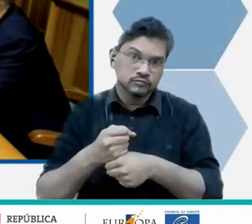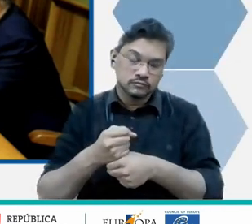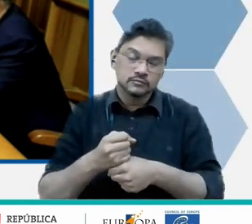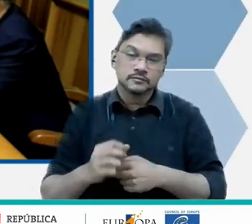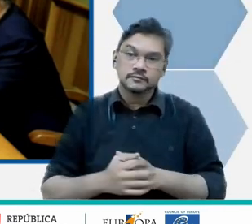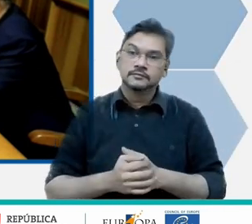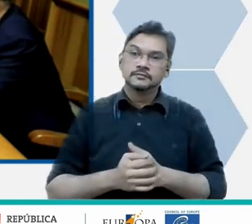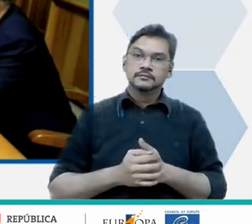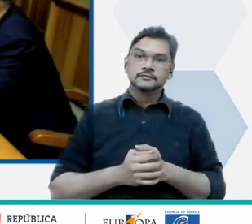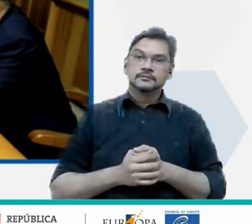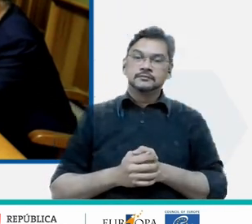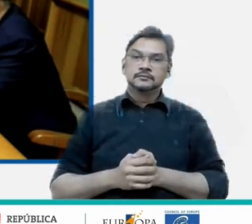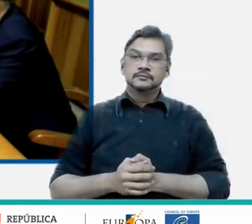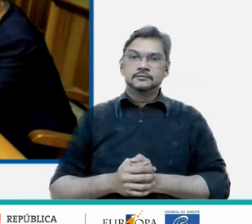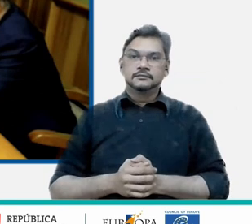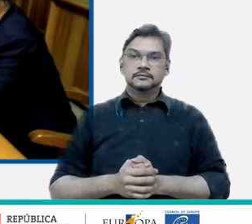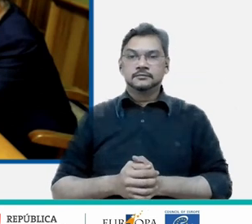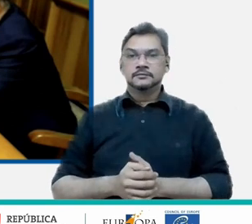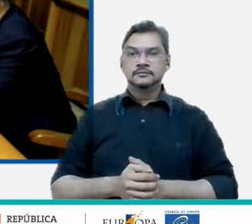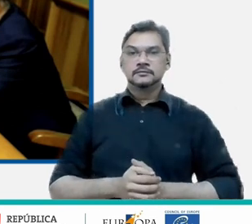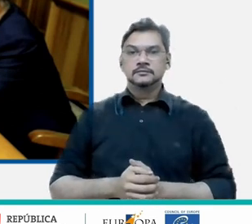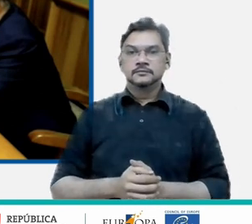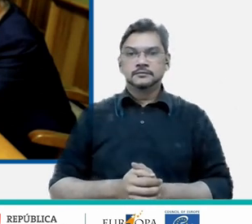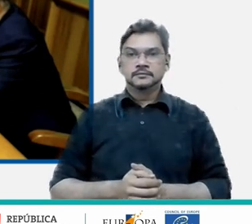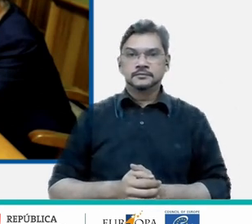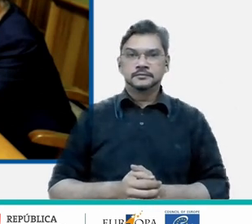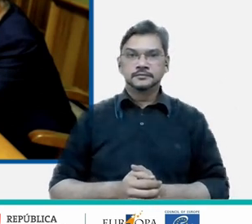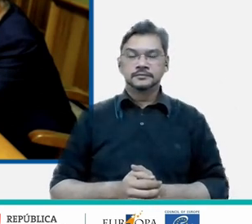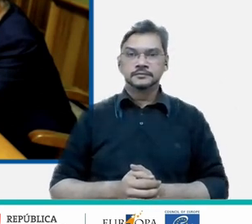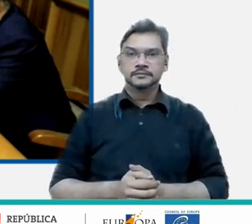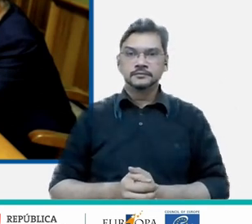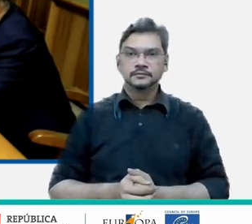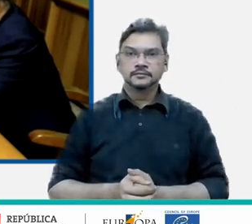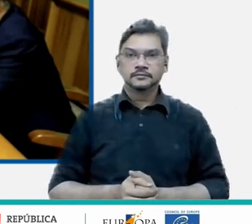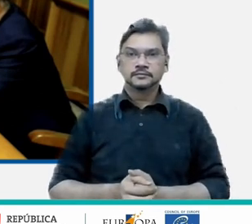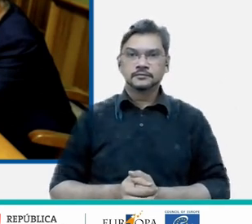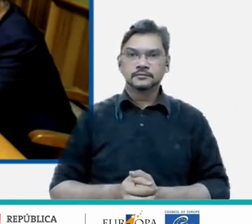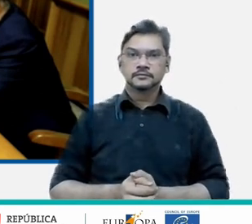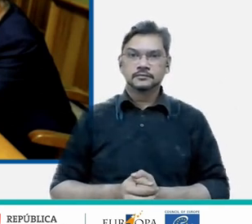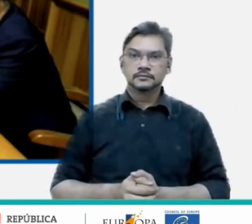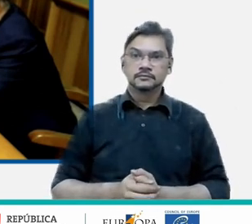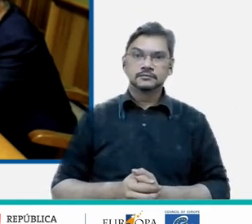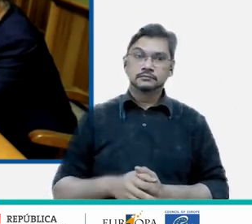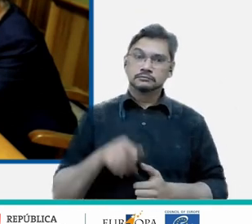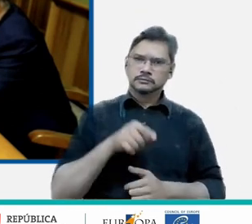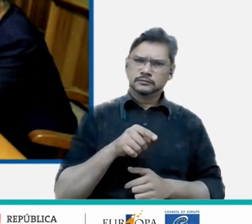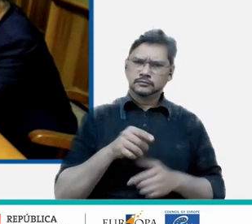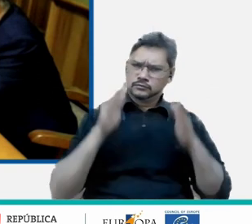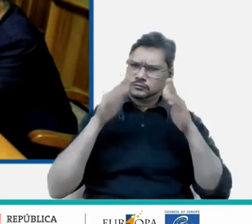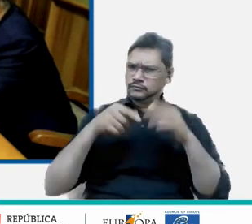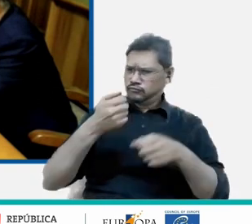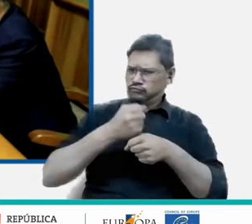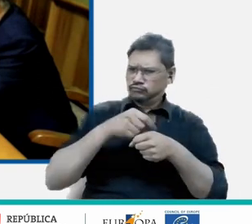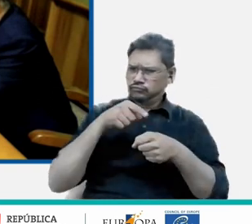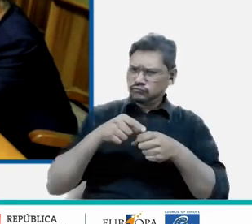мы заинтересованы в налаживании сотрудничества с другими городами и партнерами по реализации